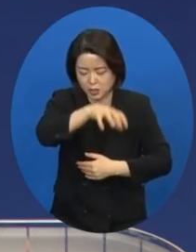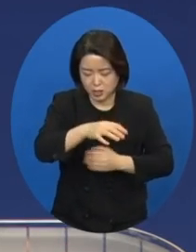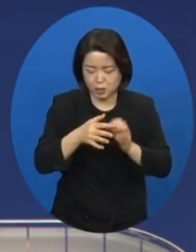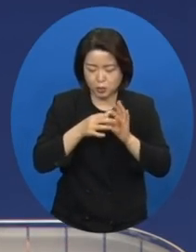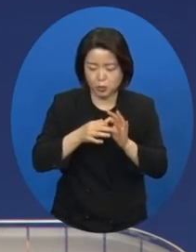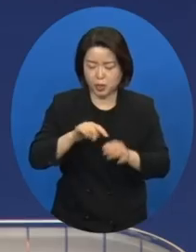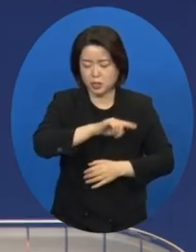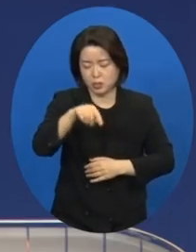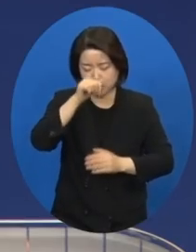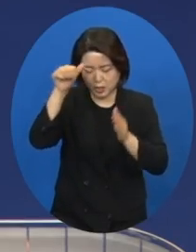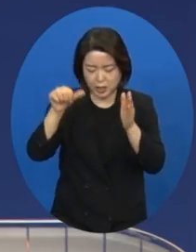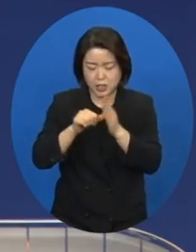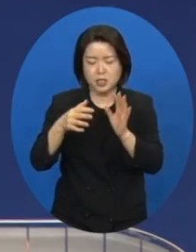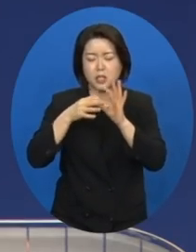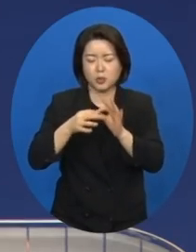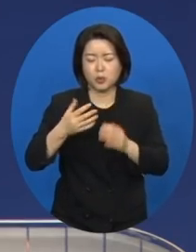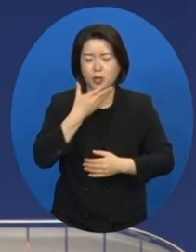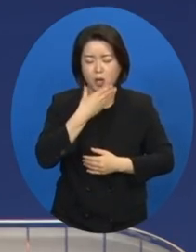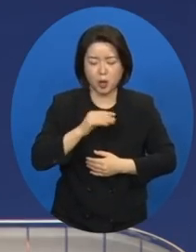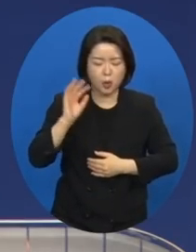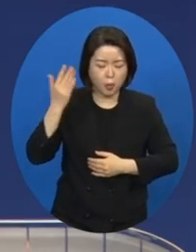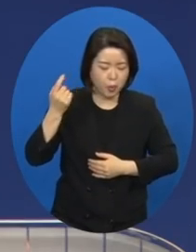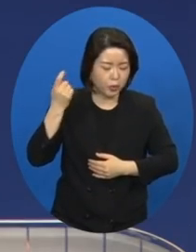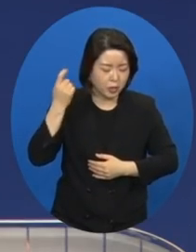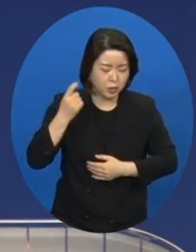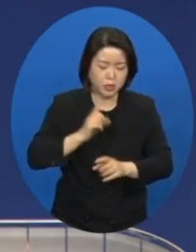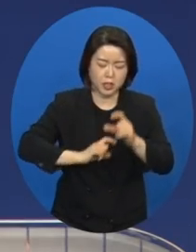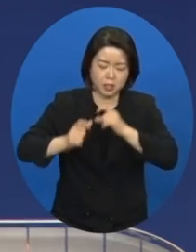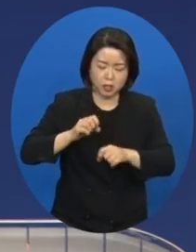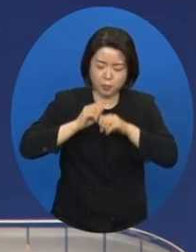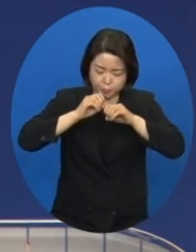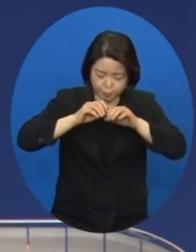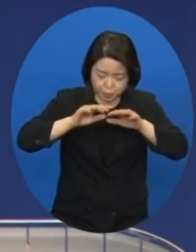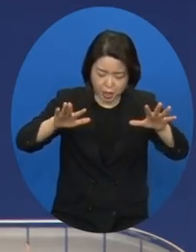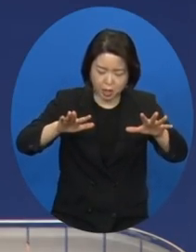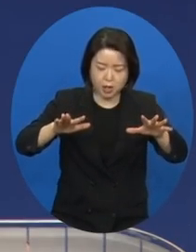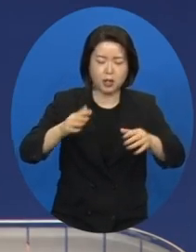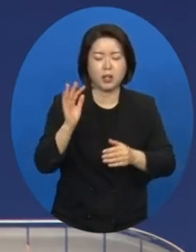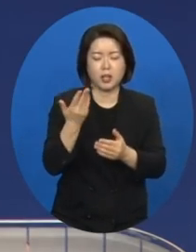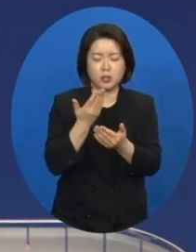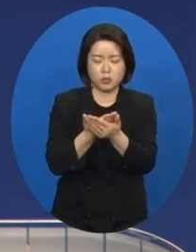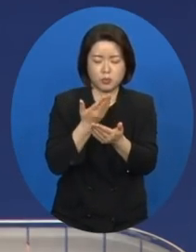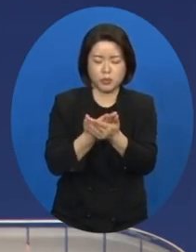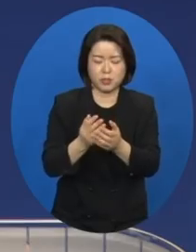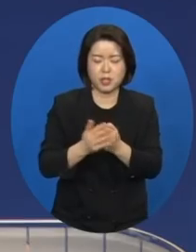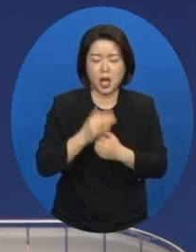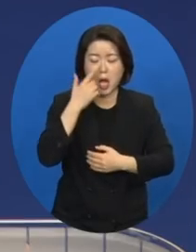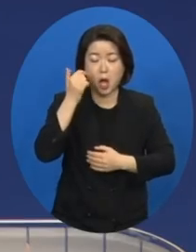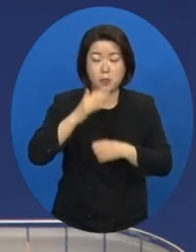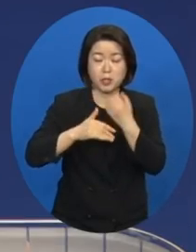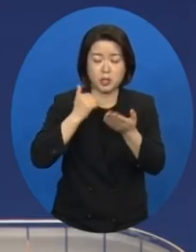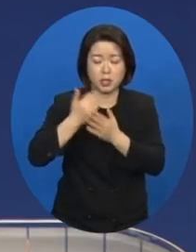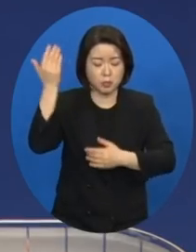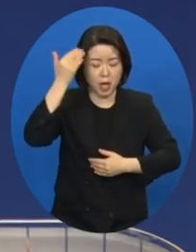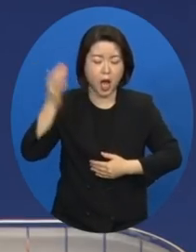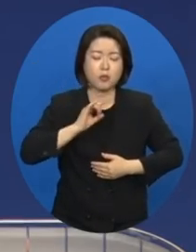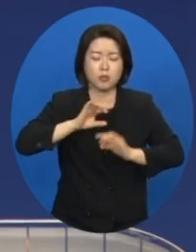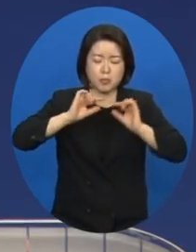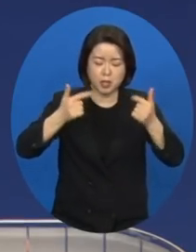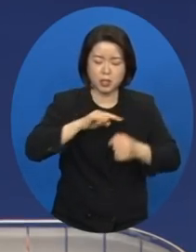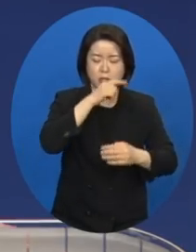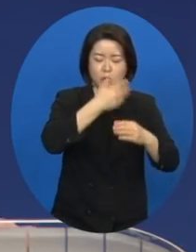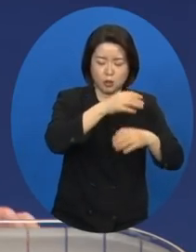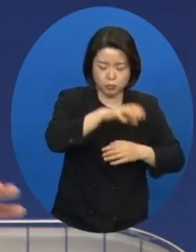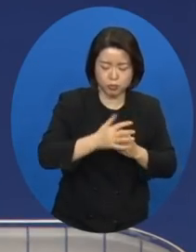저들의 인생을 통해서 하나님 복된 소식이 더욱더 널리 퍼지게 하여 주옵소서. 아버지 하나님 대한민국만이 아니라